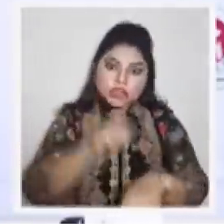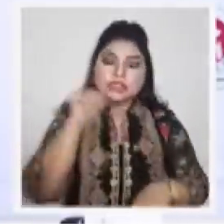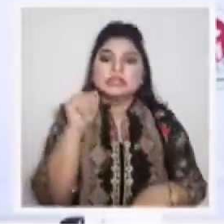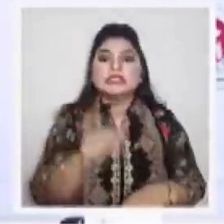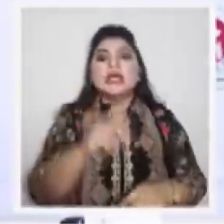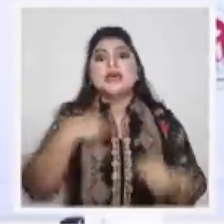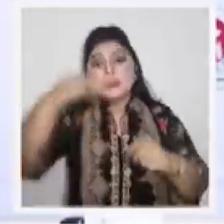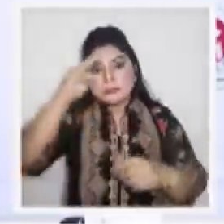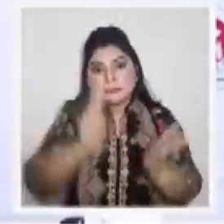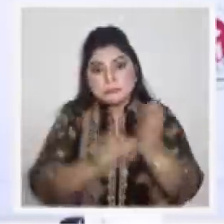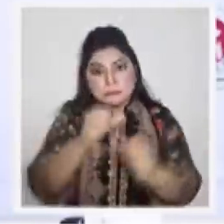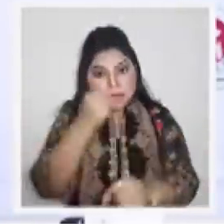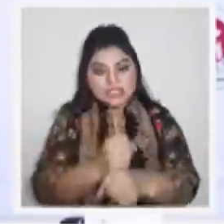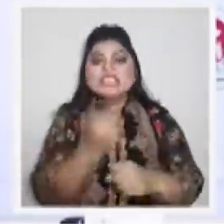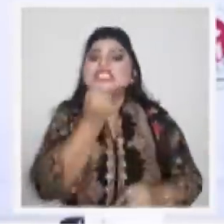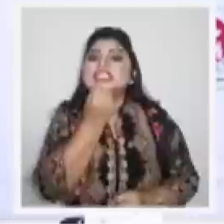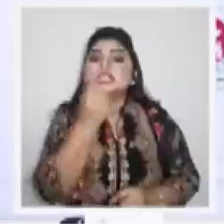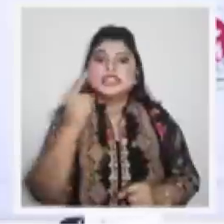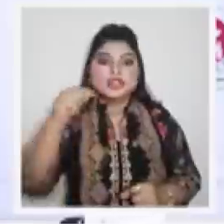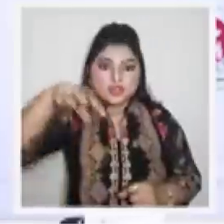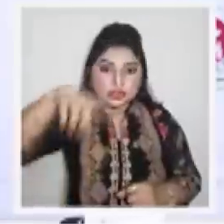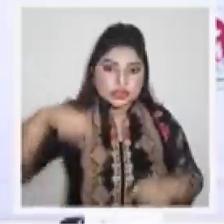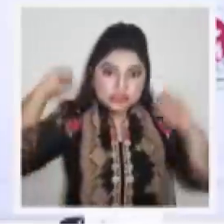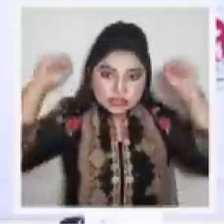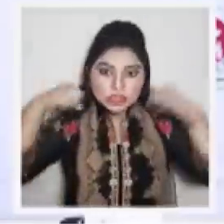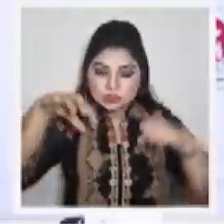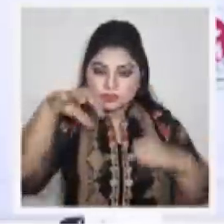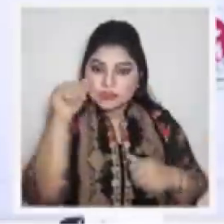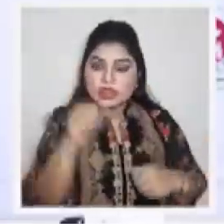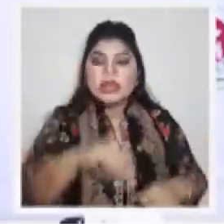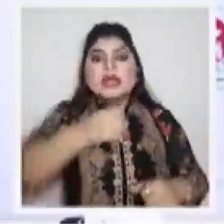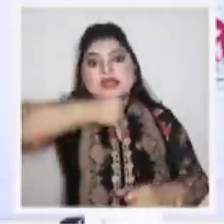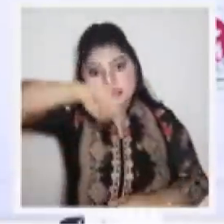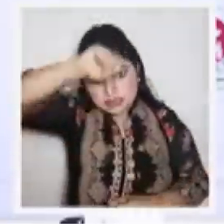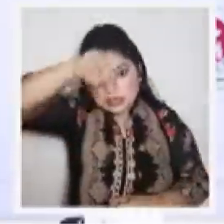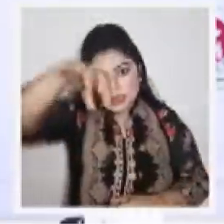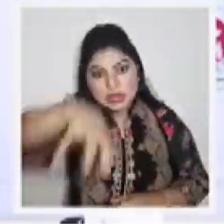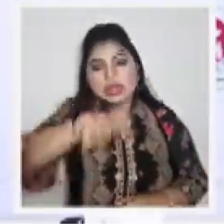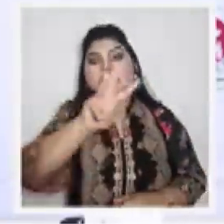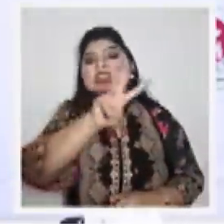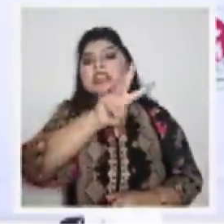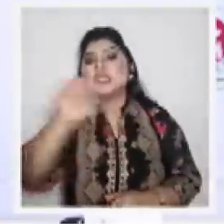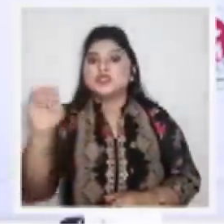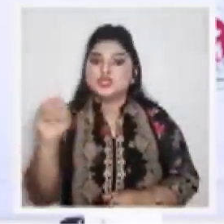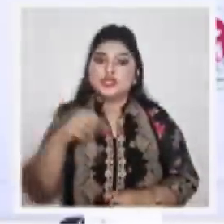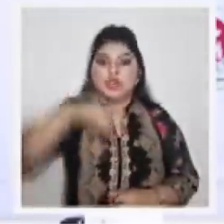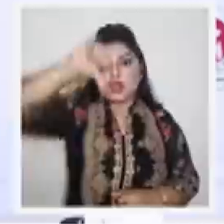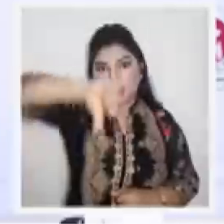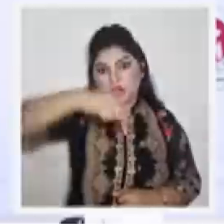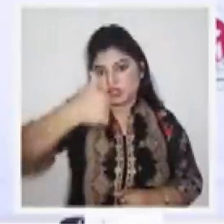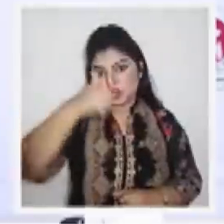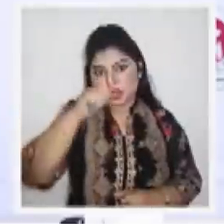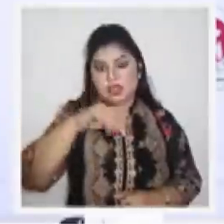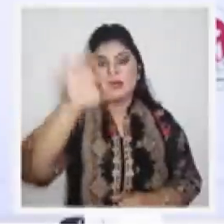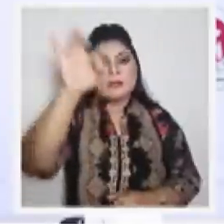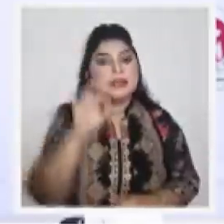রাজবাড়ী, মাদারীপুর, শরীয়তপুর, ঢাকা ডিস্ট্রিক্ট, নরসিংদী, কিশোরগঞ্জ, মানিকগঞ্জ এবং সবচেয়ে কম অ্যাটাক রেট